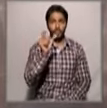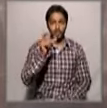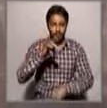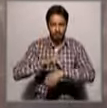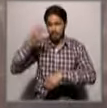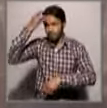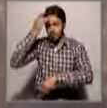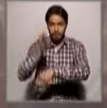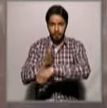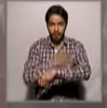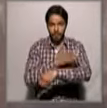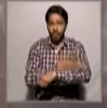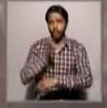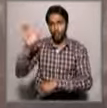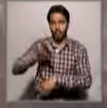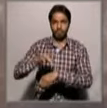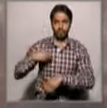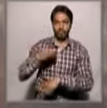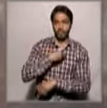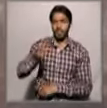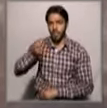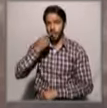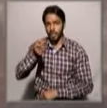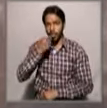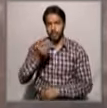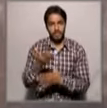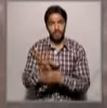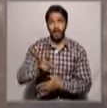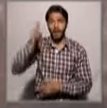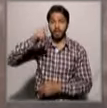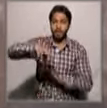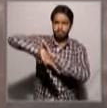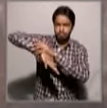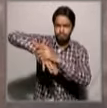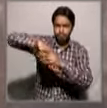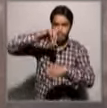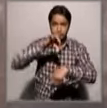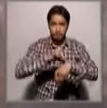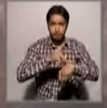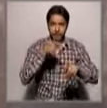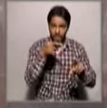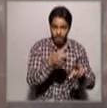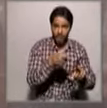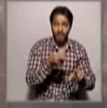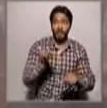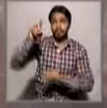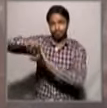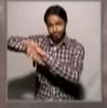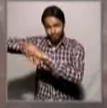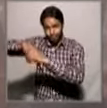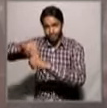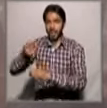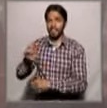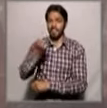له دواء، وأنت أديت ما عليك. ويعني قضية أن يأتي الأجل، الأجل هذا